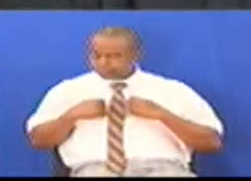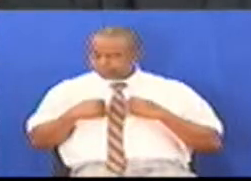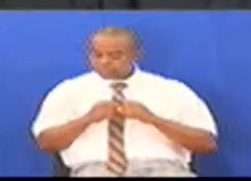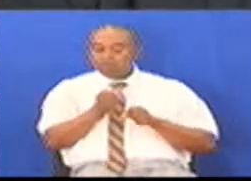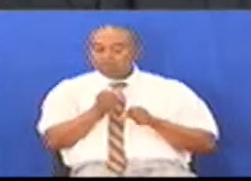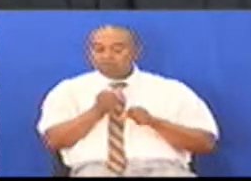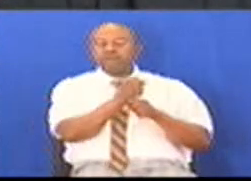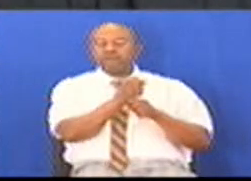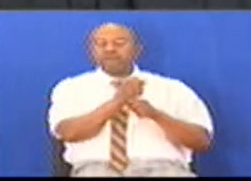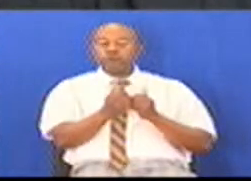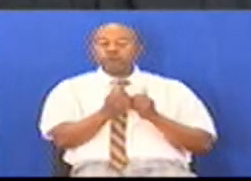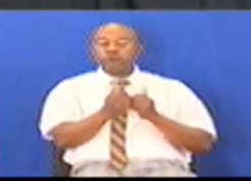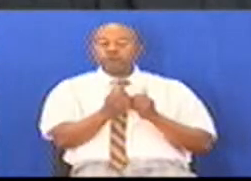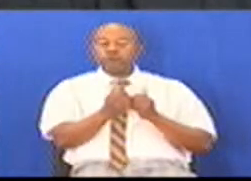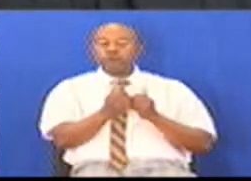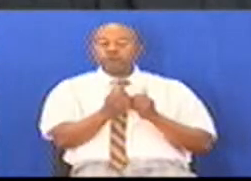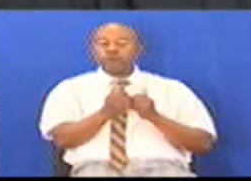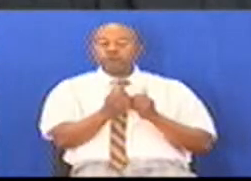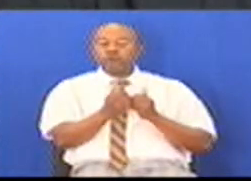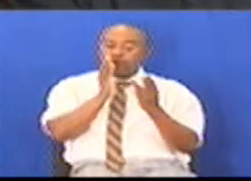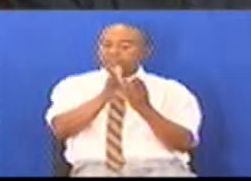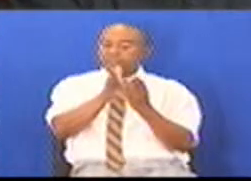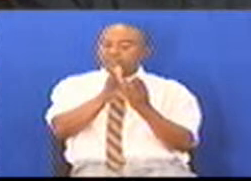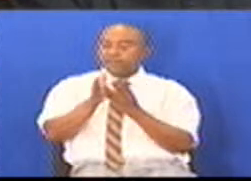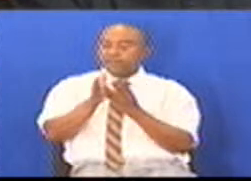yake. Mheshimiwa Spika,